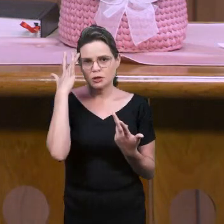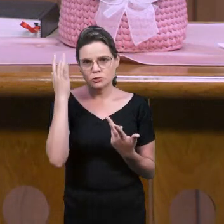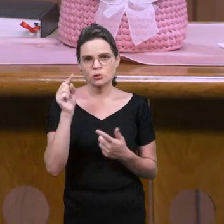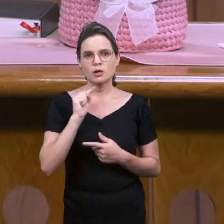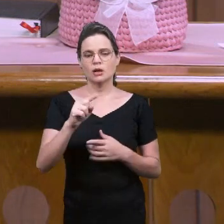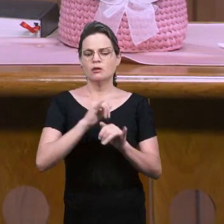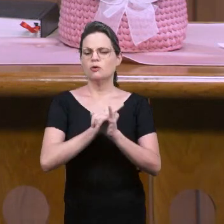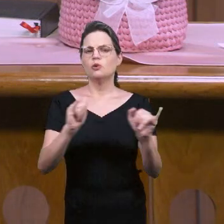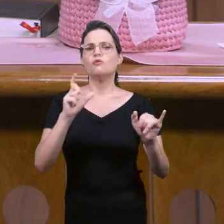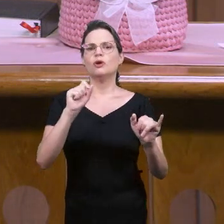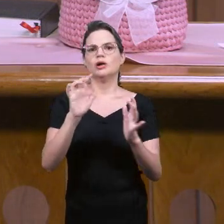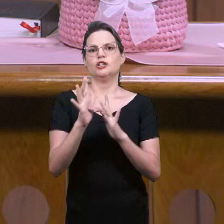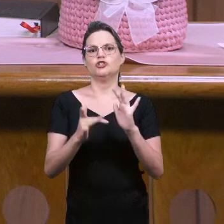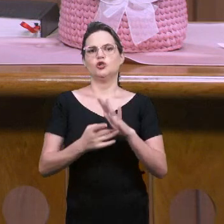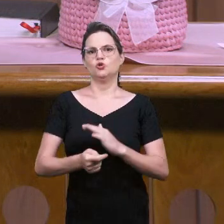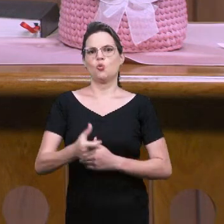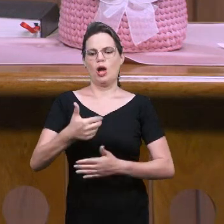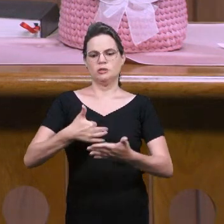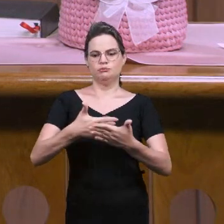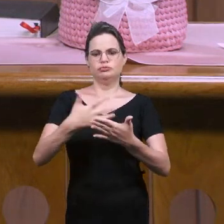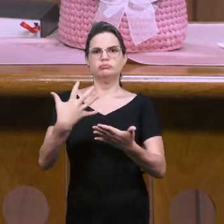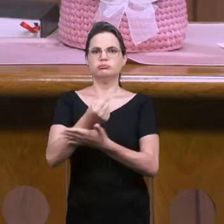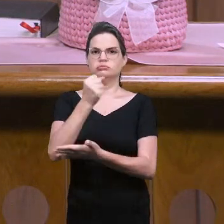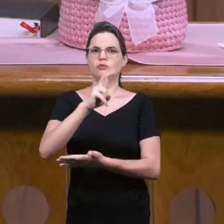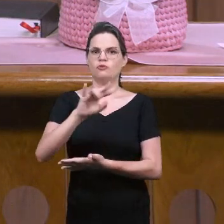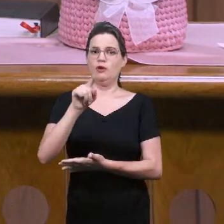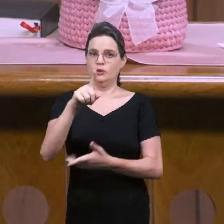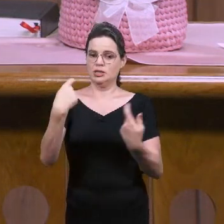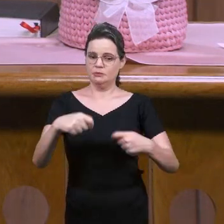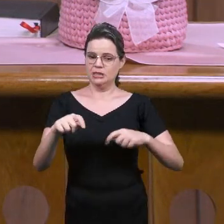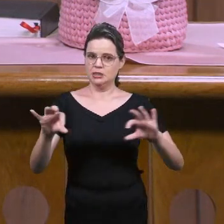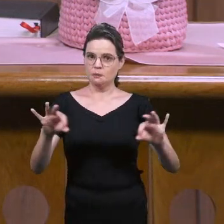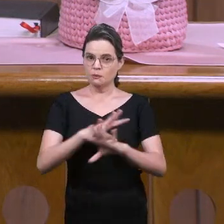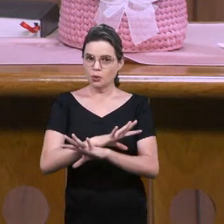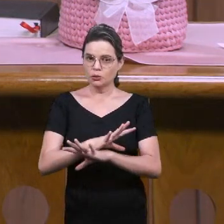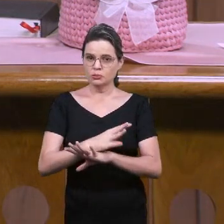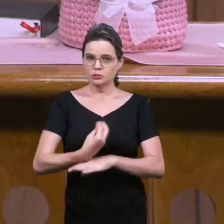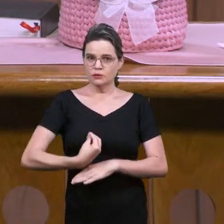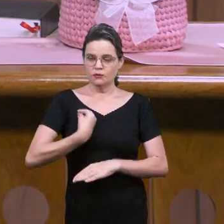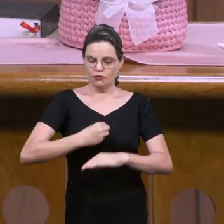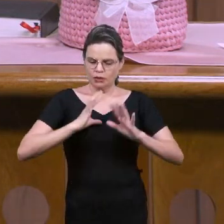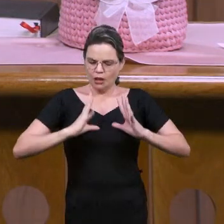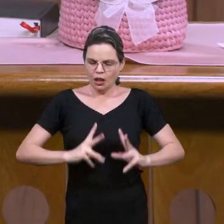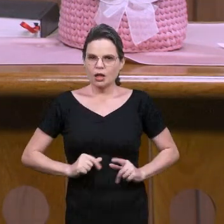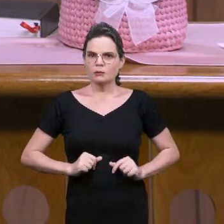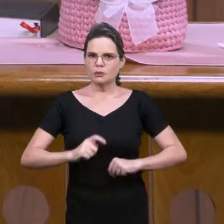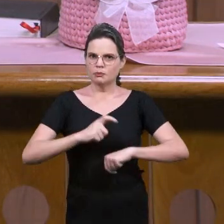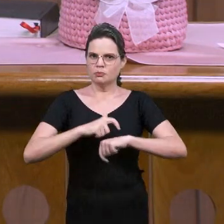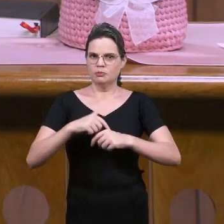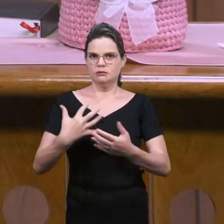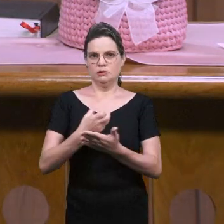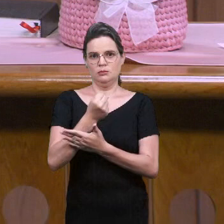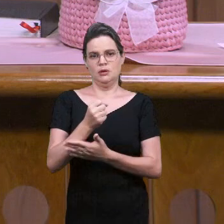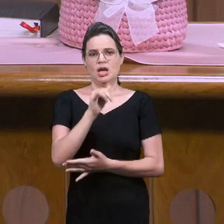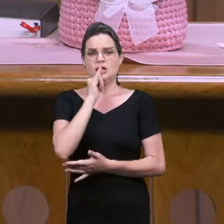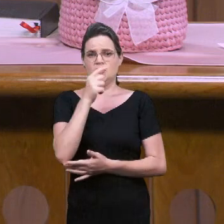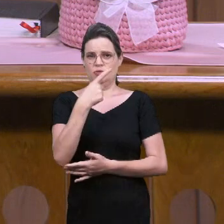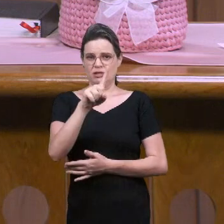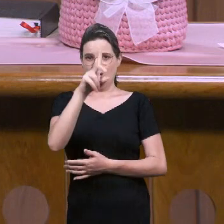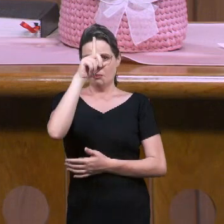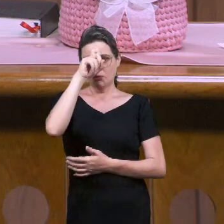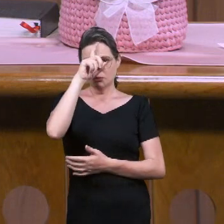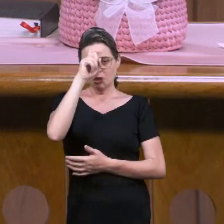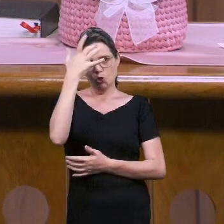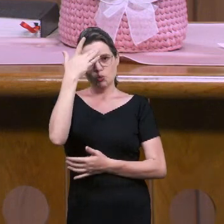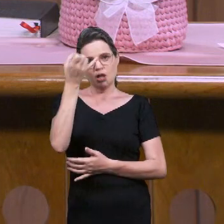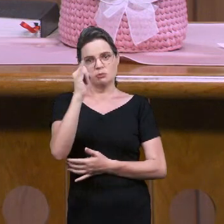religieux et tous, c'est ce que Jésus est aux portes. Ils, ils doivent se préparer pour ce moment. Vous allez à l'hôpital, vous ne savez pas